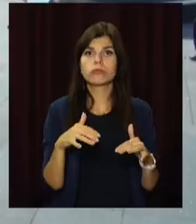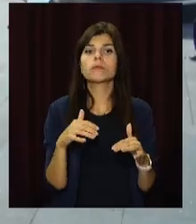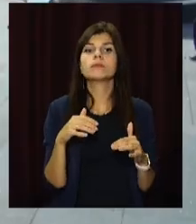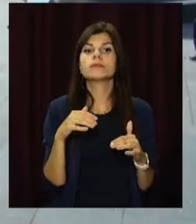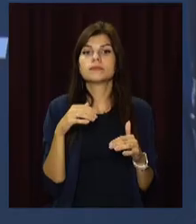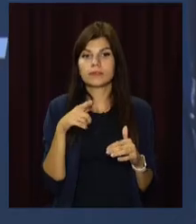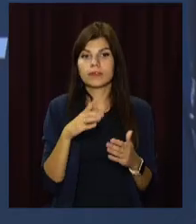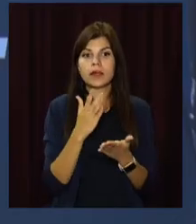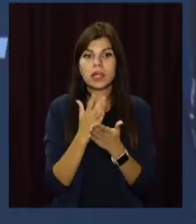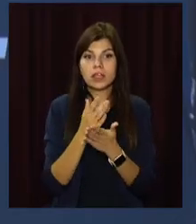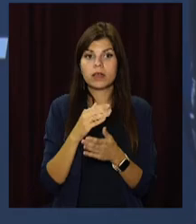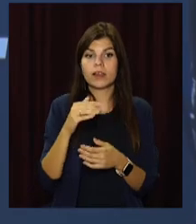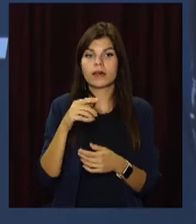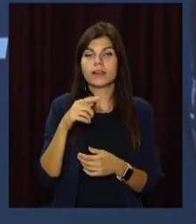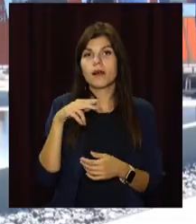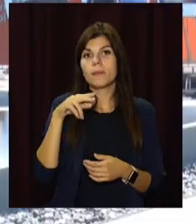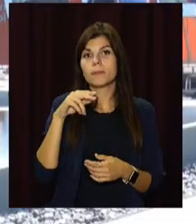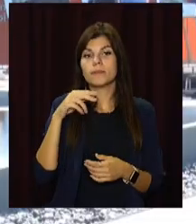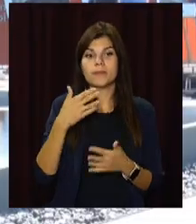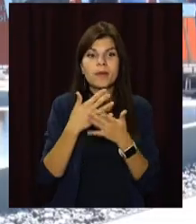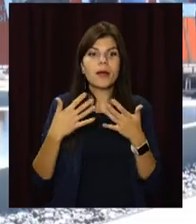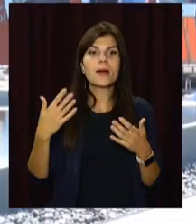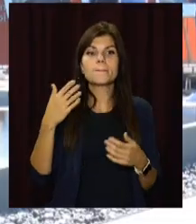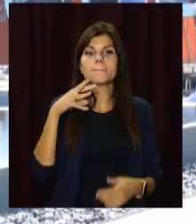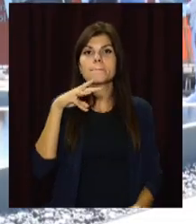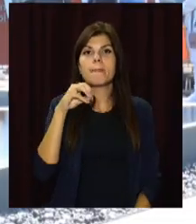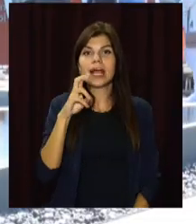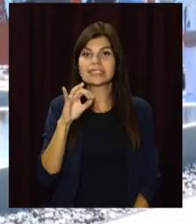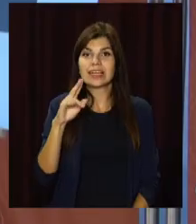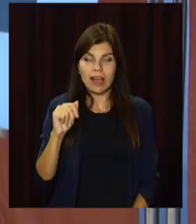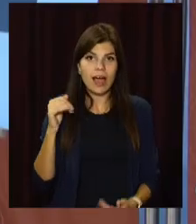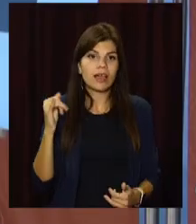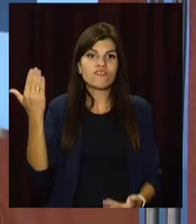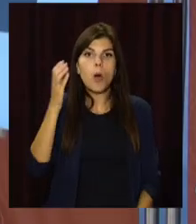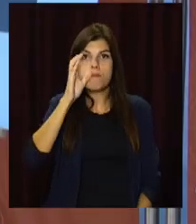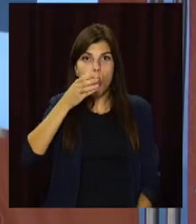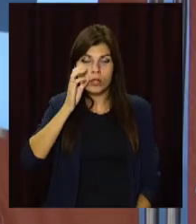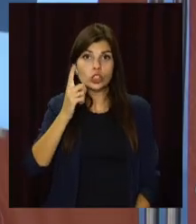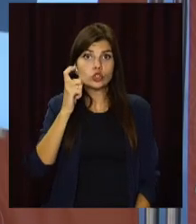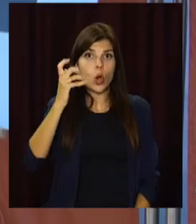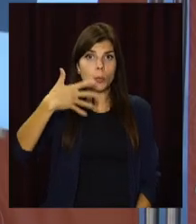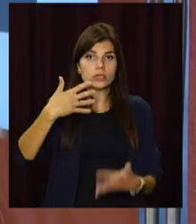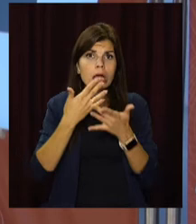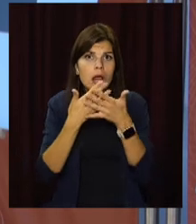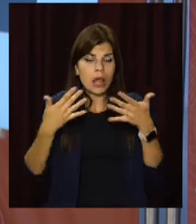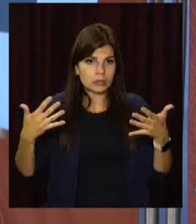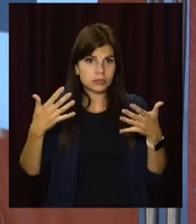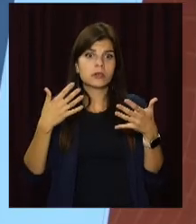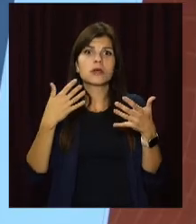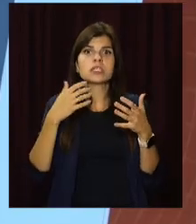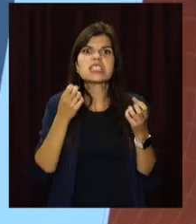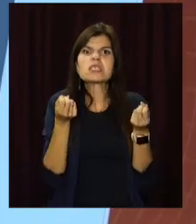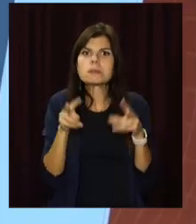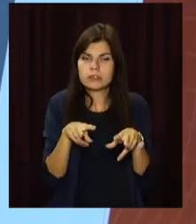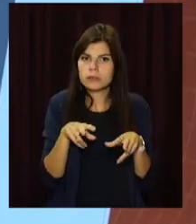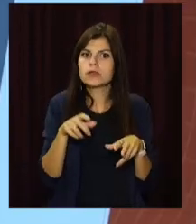представники з філіппінського острова Панглао, дайвери з Мексики та Болгарії. Усього 150 спеціалістів з технічного пірнання. Цей